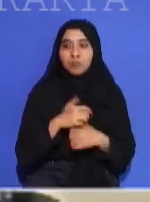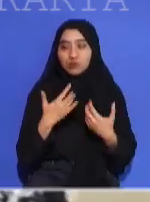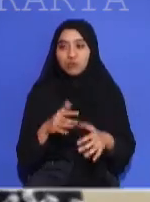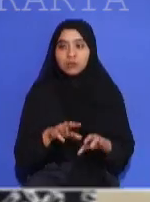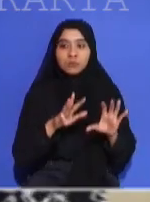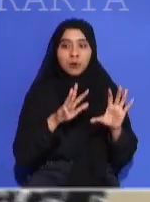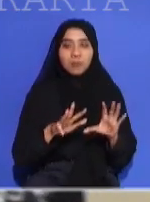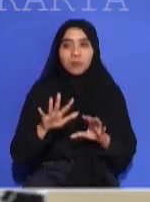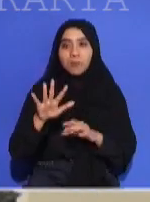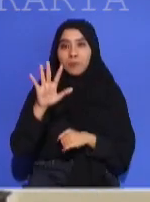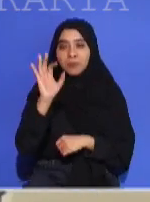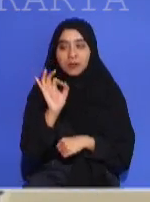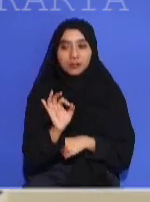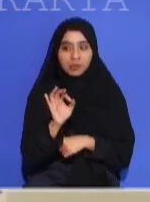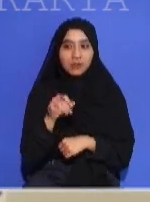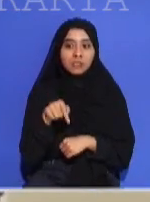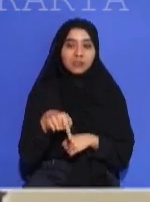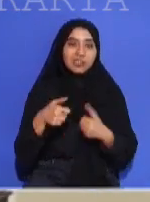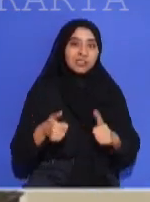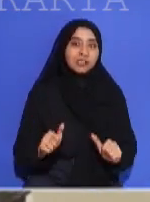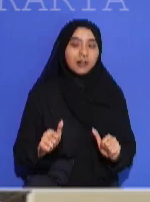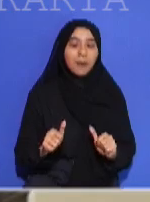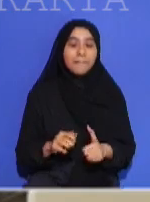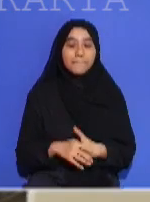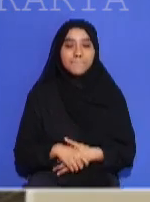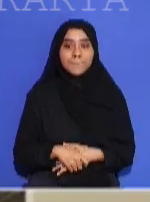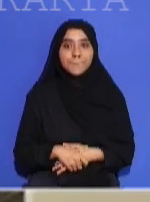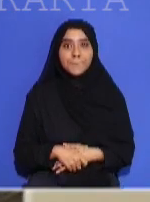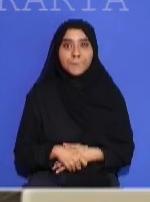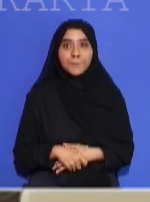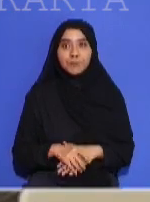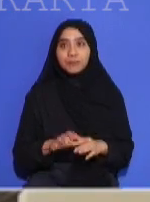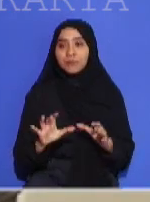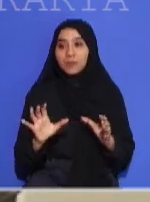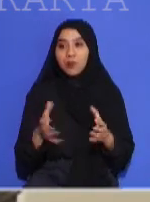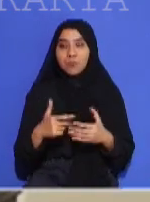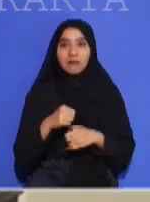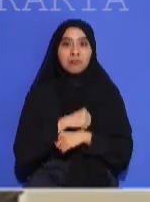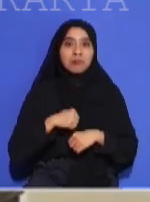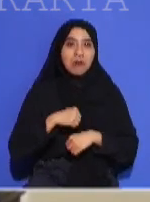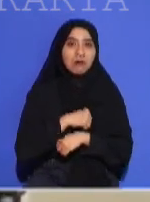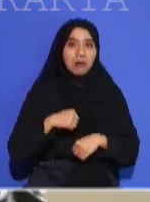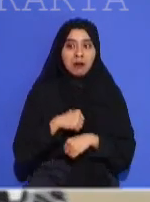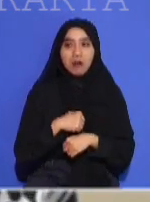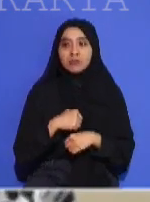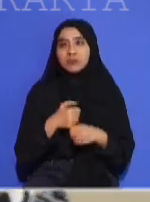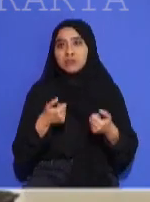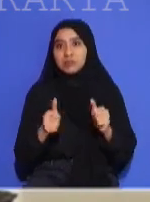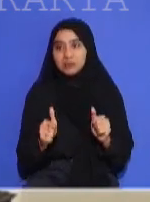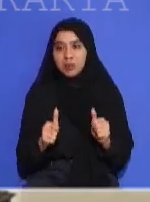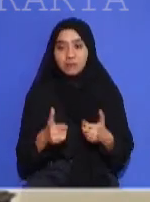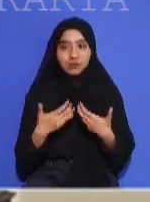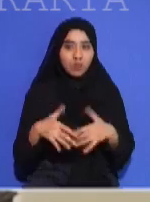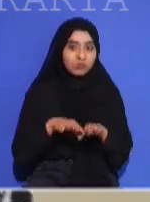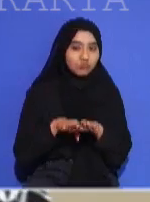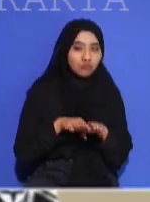Terkait dengan kesiapan kontingen di DIY sesuai dengan apa yang sudah kami lakukan bersama-sama,